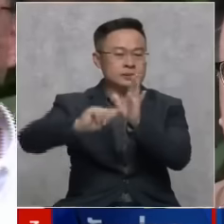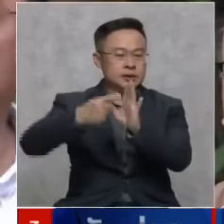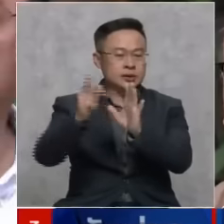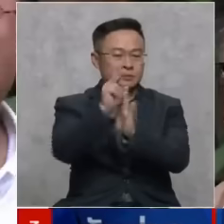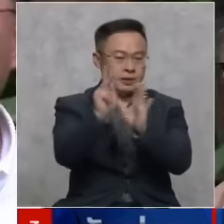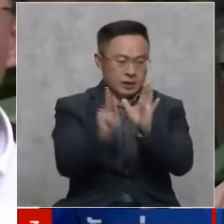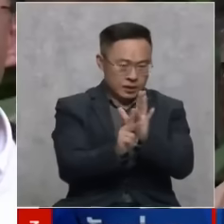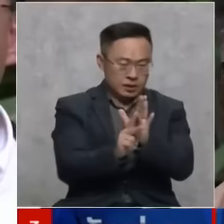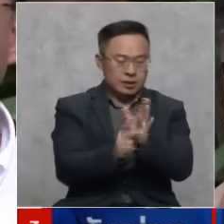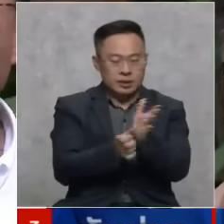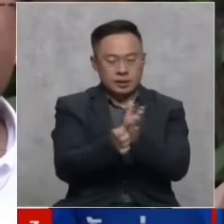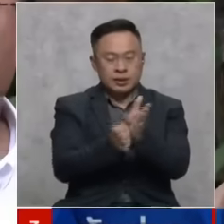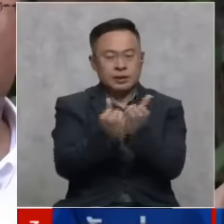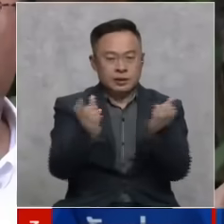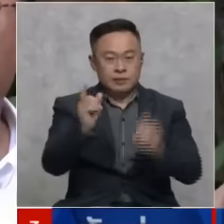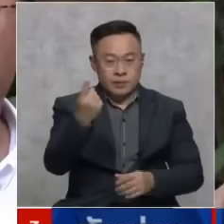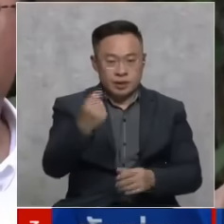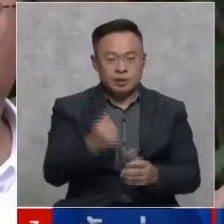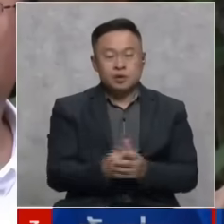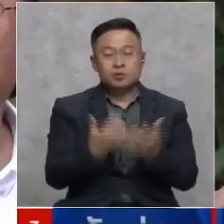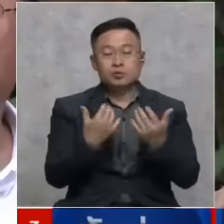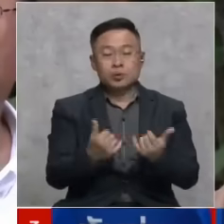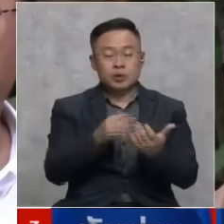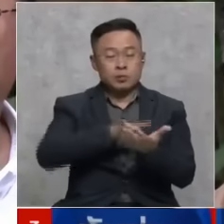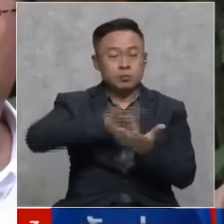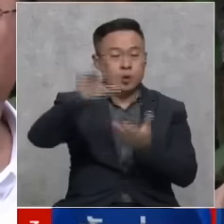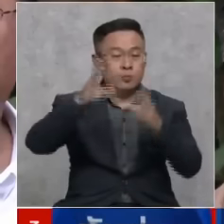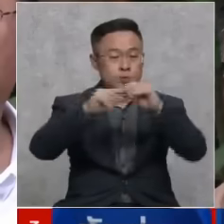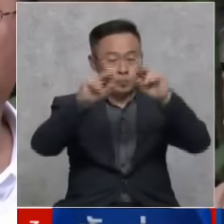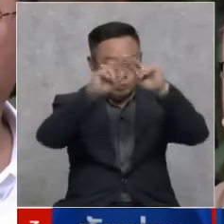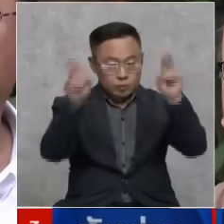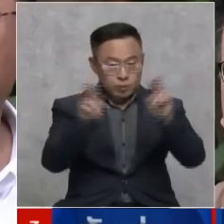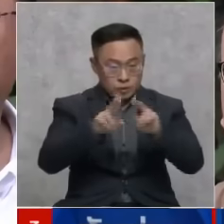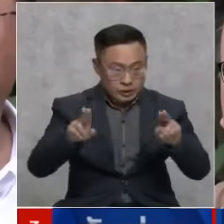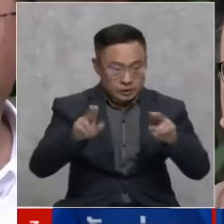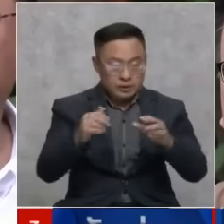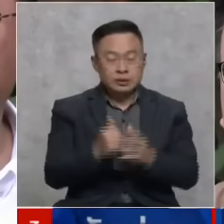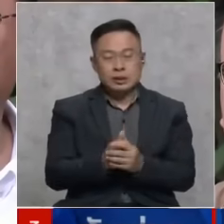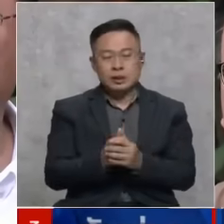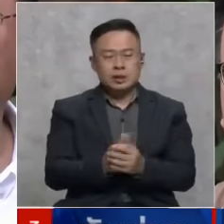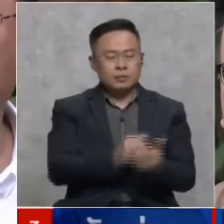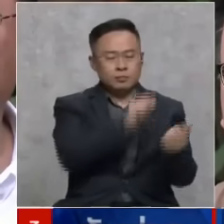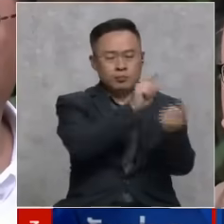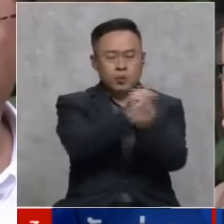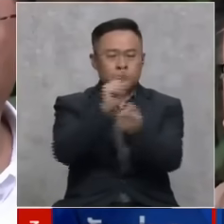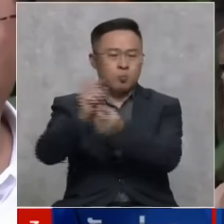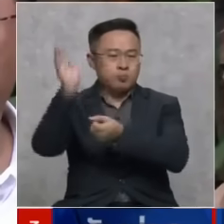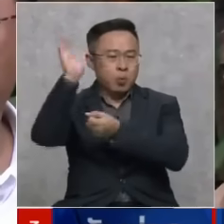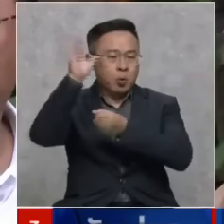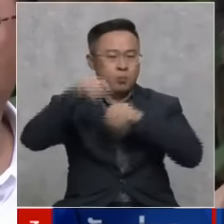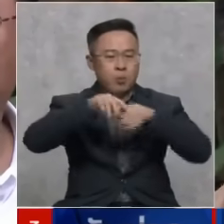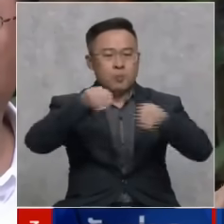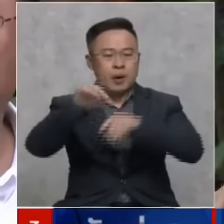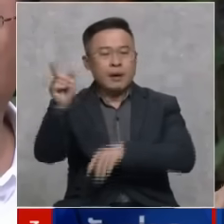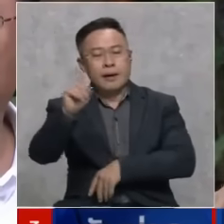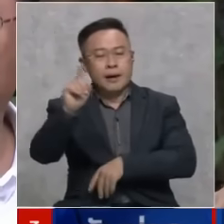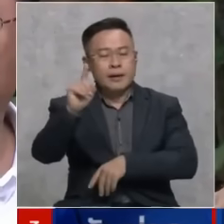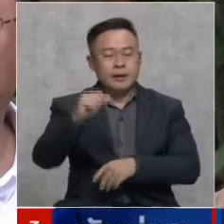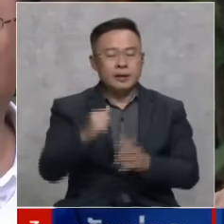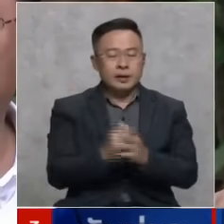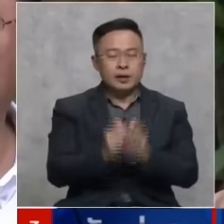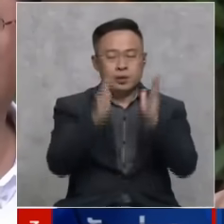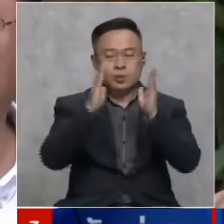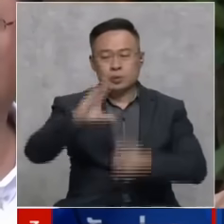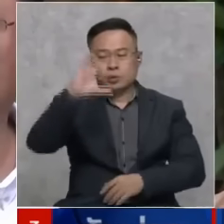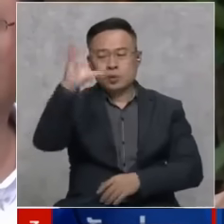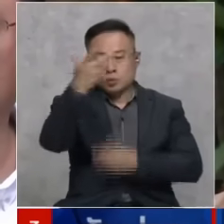ณีที่จะไปพบสื่อต่างประเทศใหญ่ถึง3สื่อนะคะนักข่าวถามว่าจะเอาอะไรไปพรีเซนต์เพื่อจะให้ชาวโลกหันกลับมามองประเทศไทยนายก